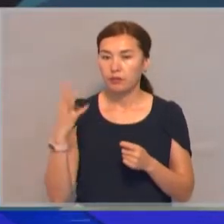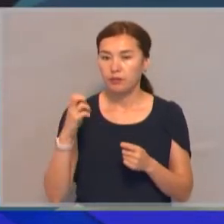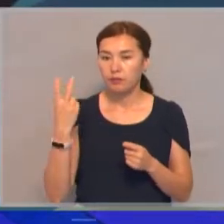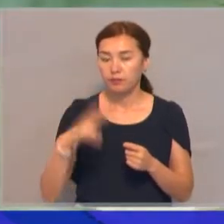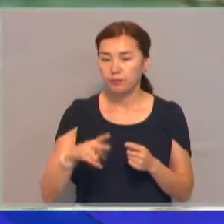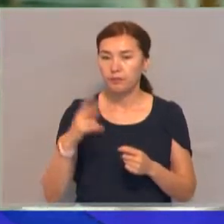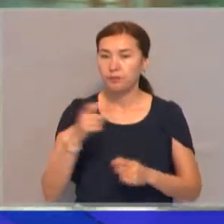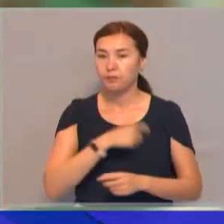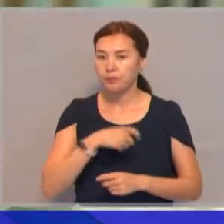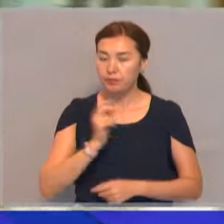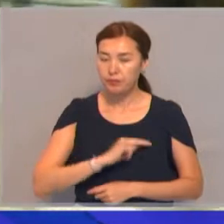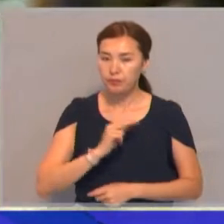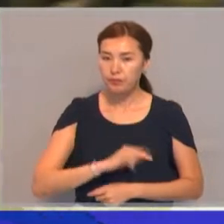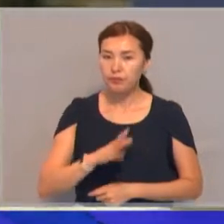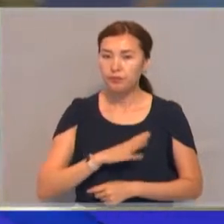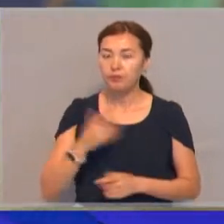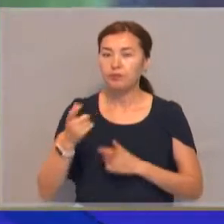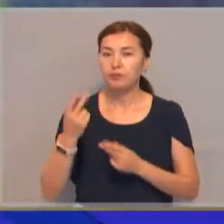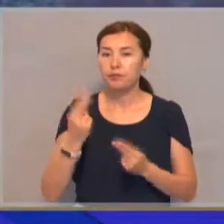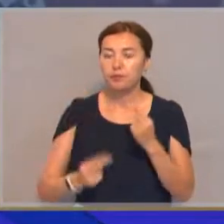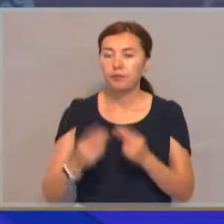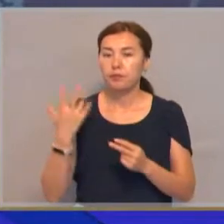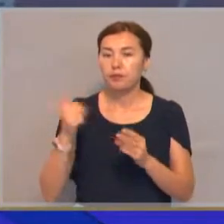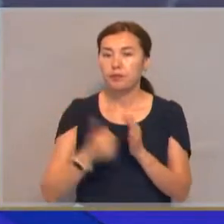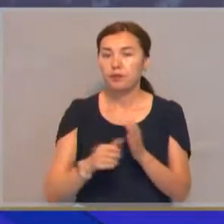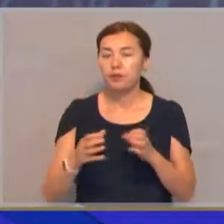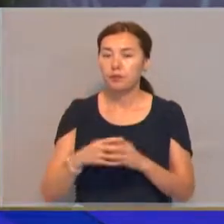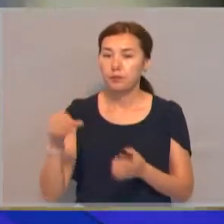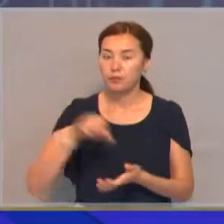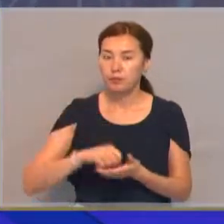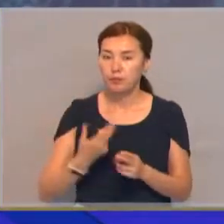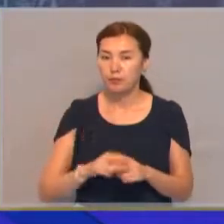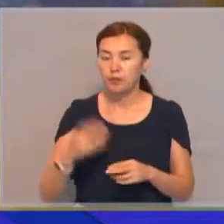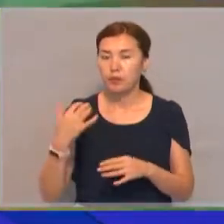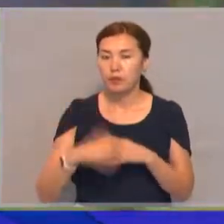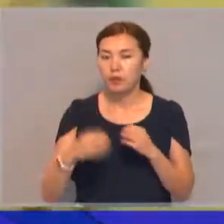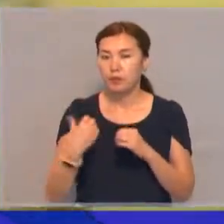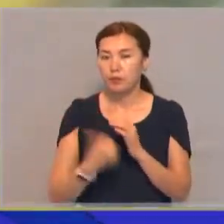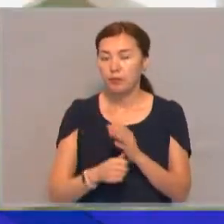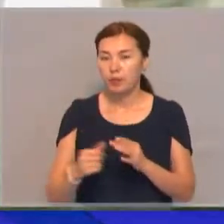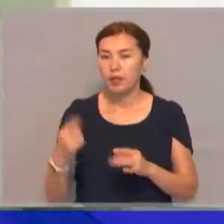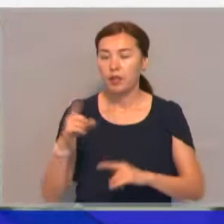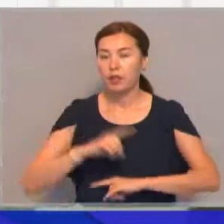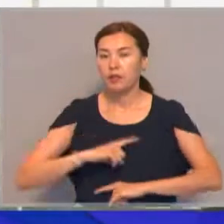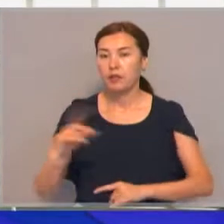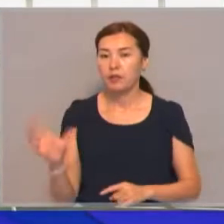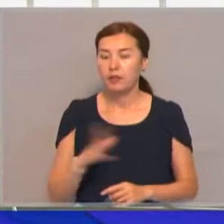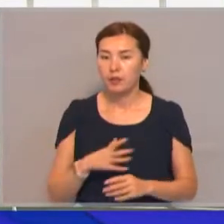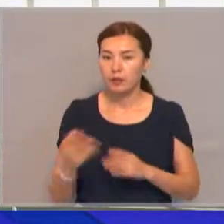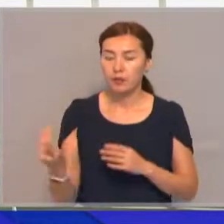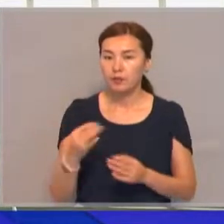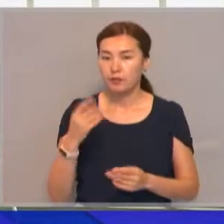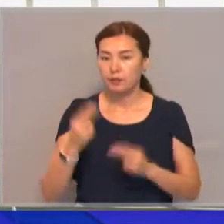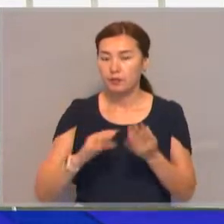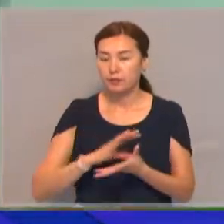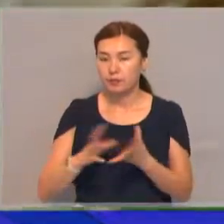420 жаттықтырушы жұмылдырылған. Ал баскетбол ойынына 36 топ қатысып, оның ішінде 16 ширек финалға жолдама алды. Тартысты